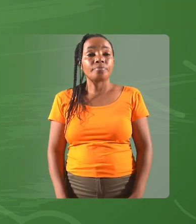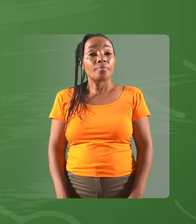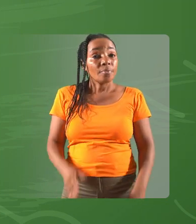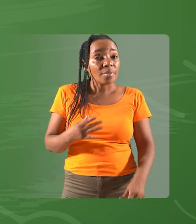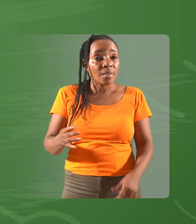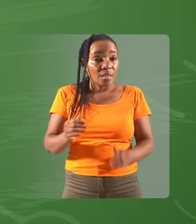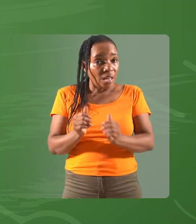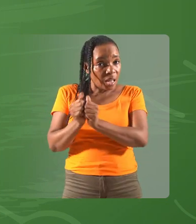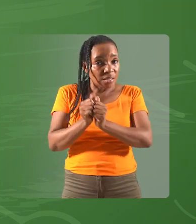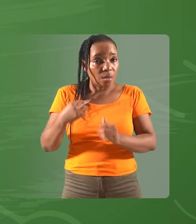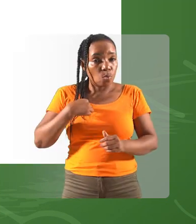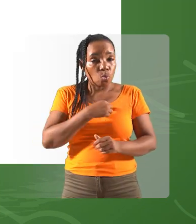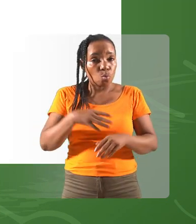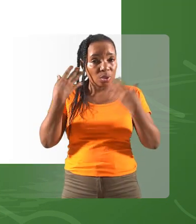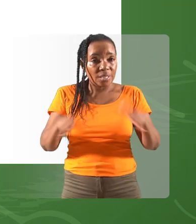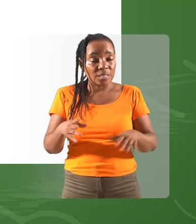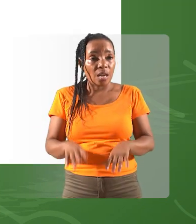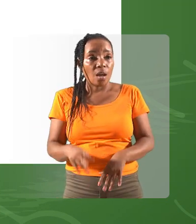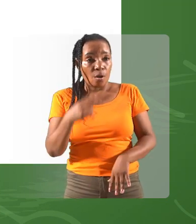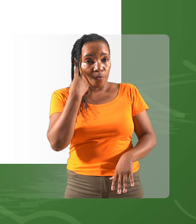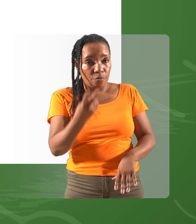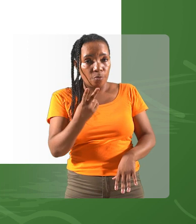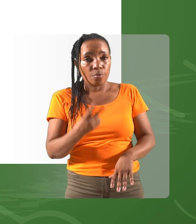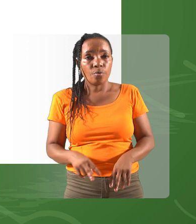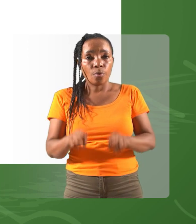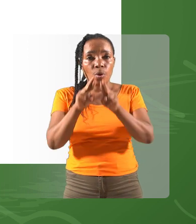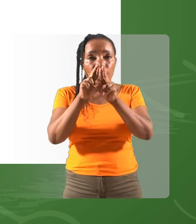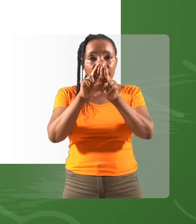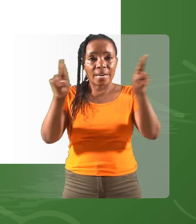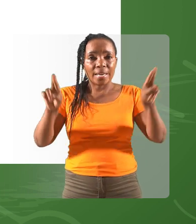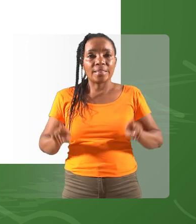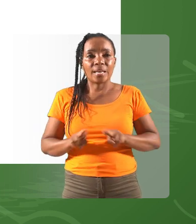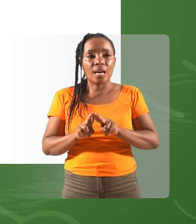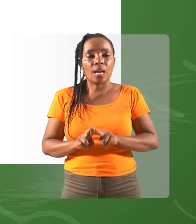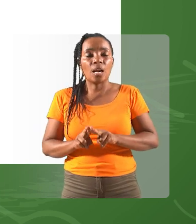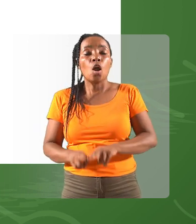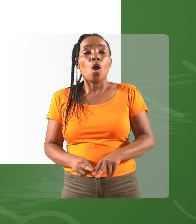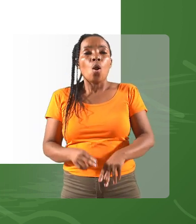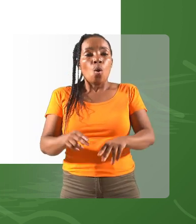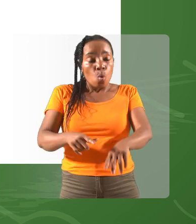vu sur le rectangle la longueur AB,